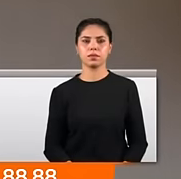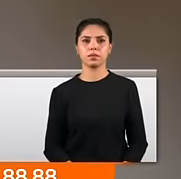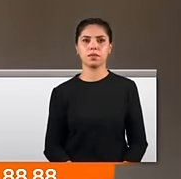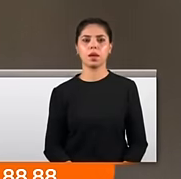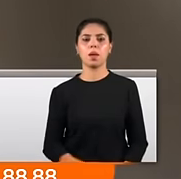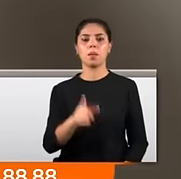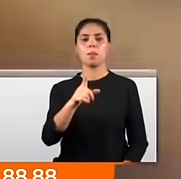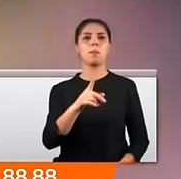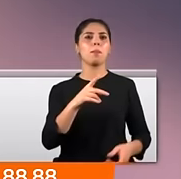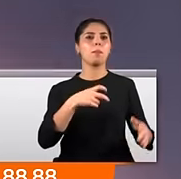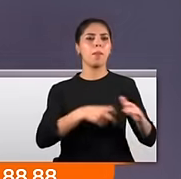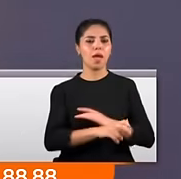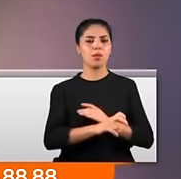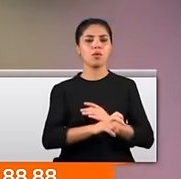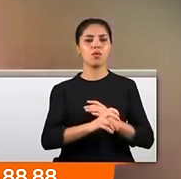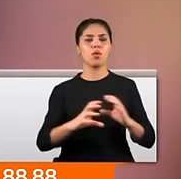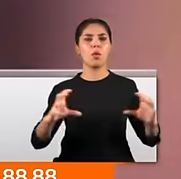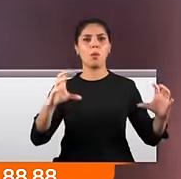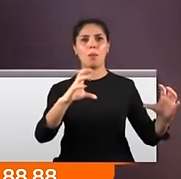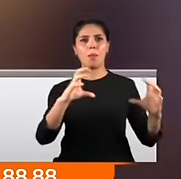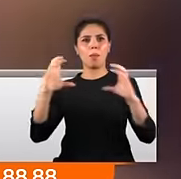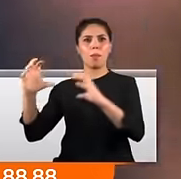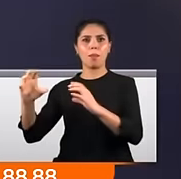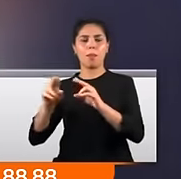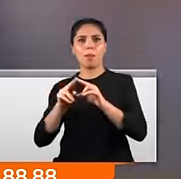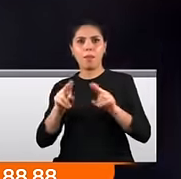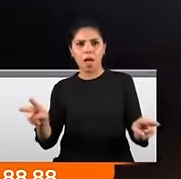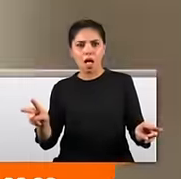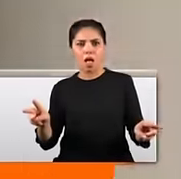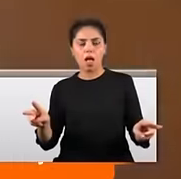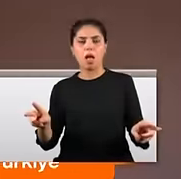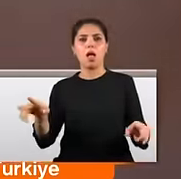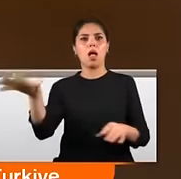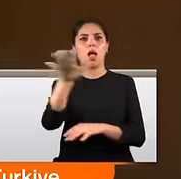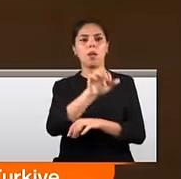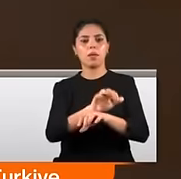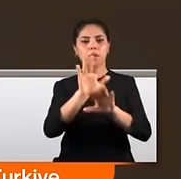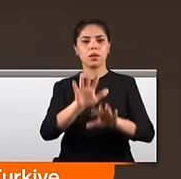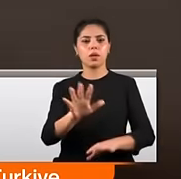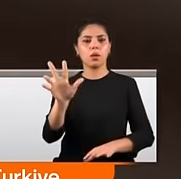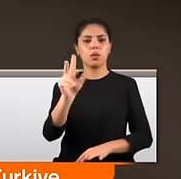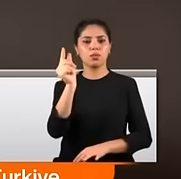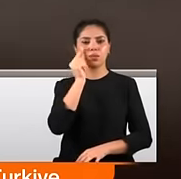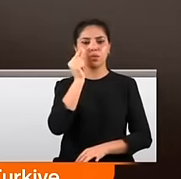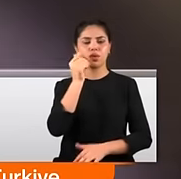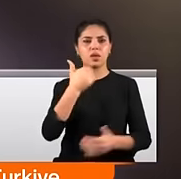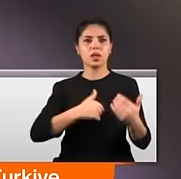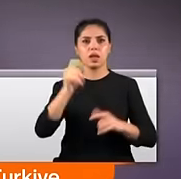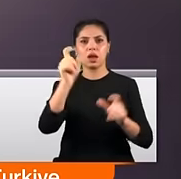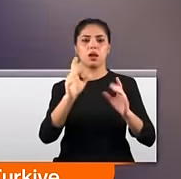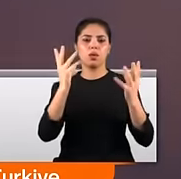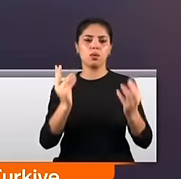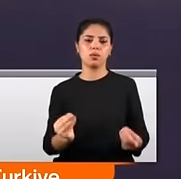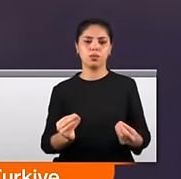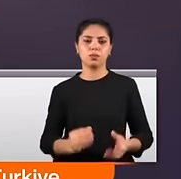Metronun vagonları seyir halinde birbirinden ayrıldı. Yolcular tünelde mahsur kaldı. 30 kişi kabus anlarında yaralandı.